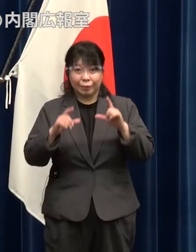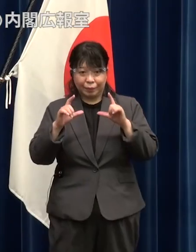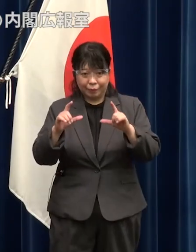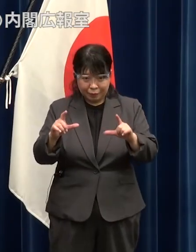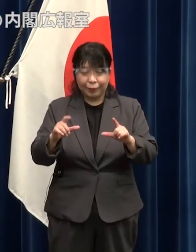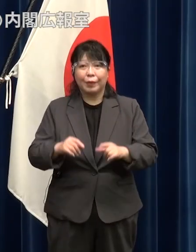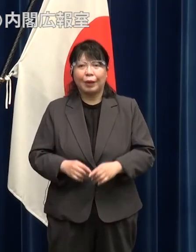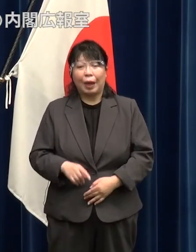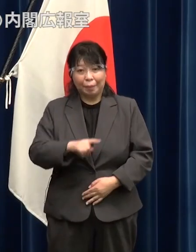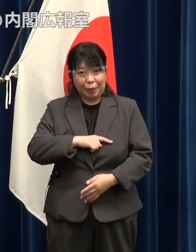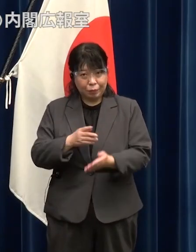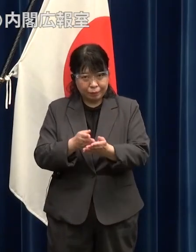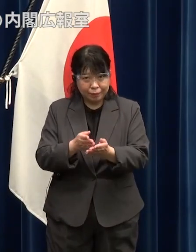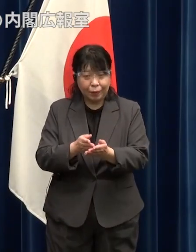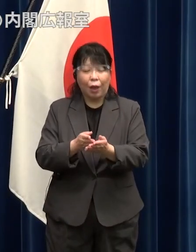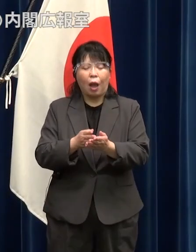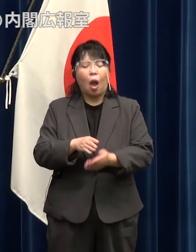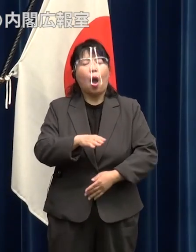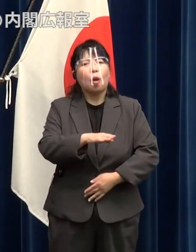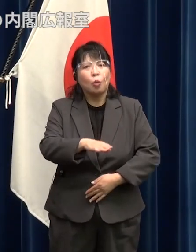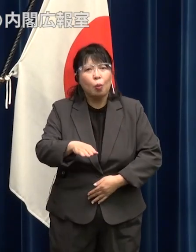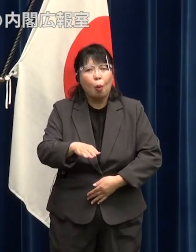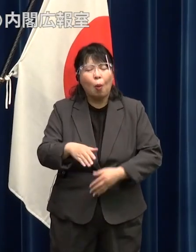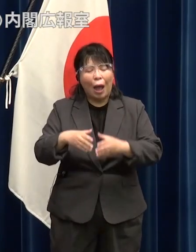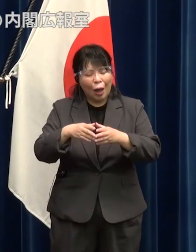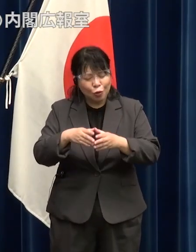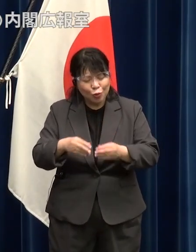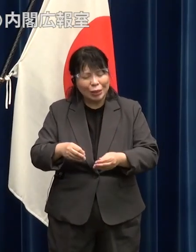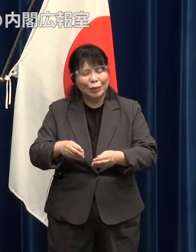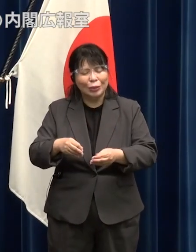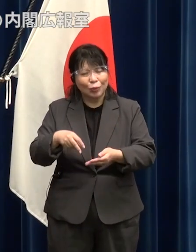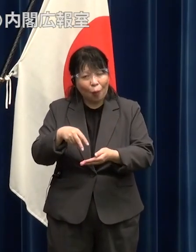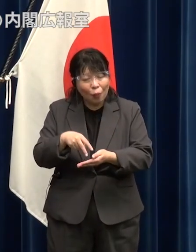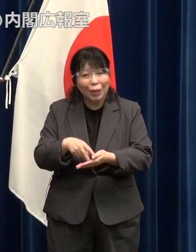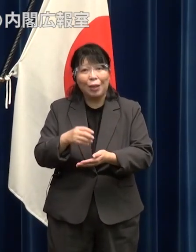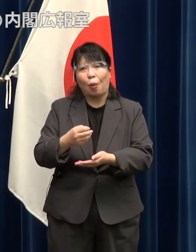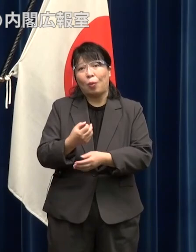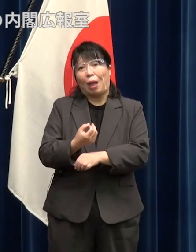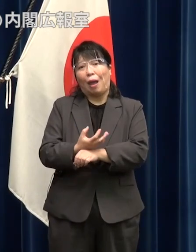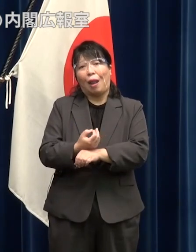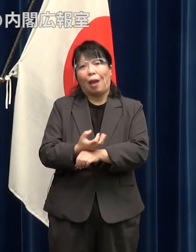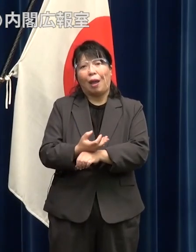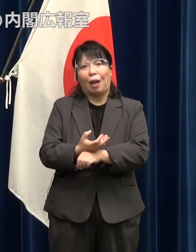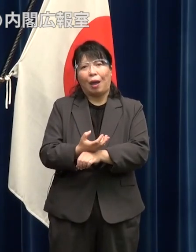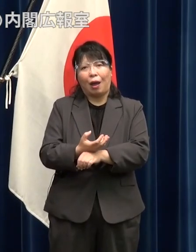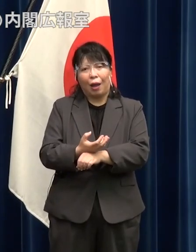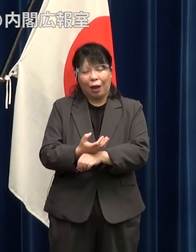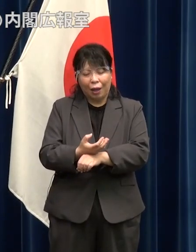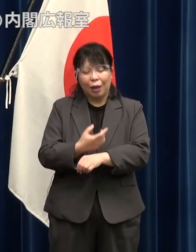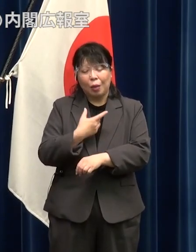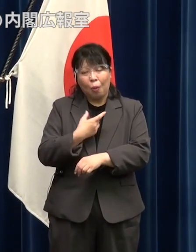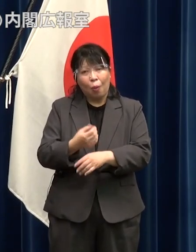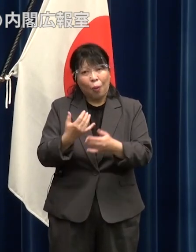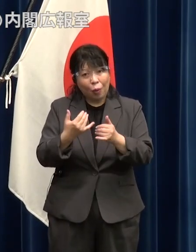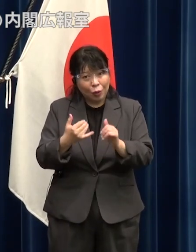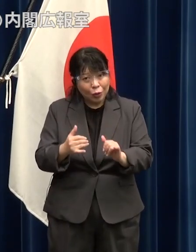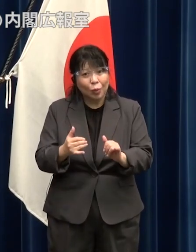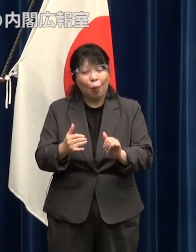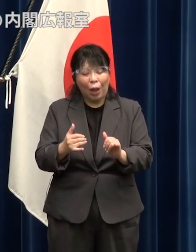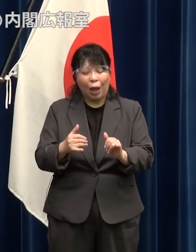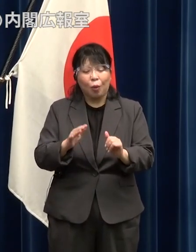の宝です。希望すれば、誰もが子どもを産み、育て、子ども